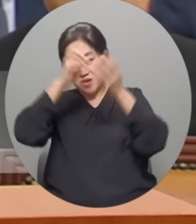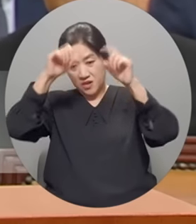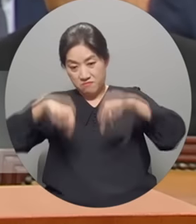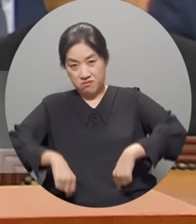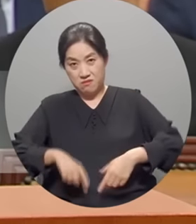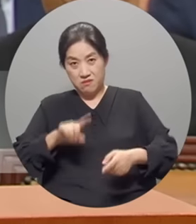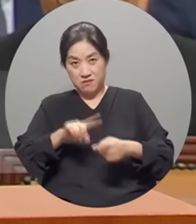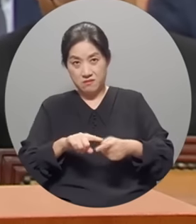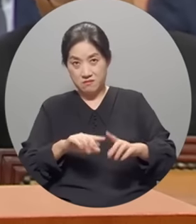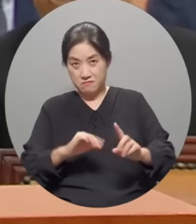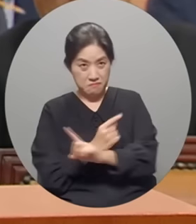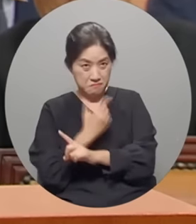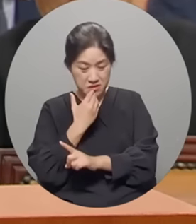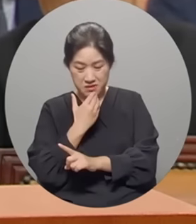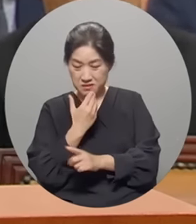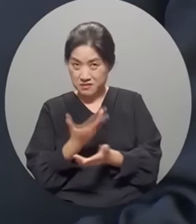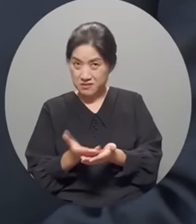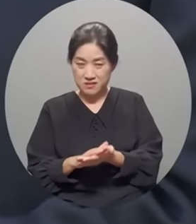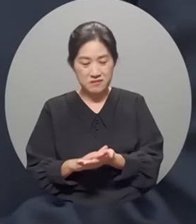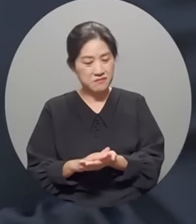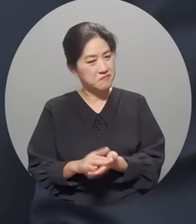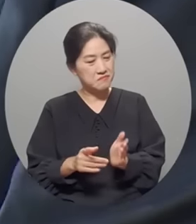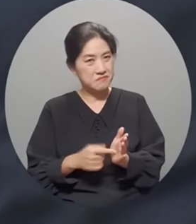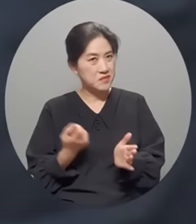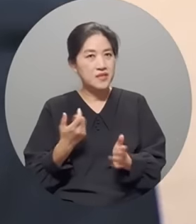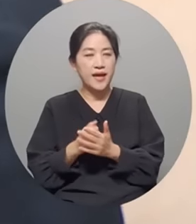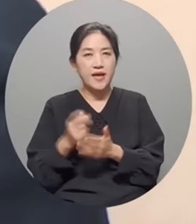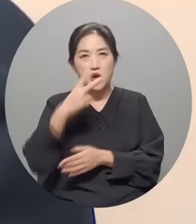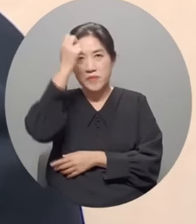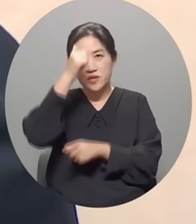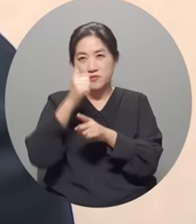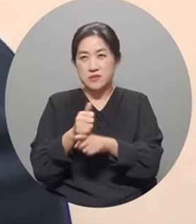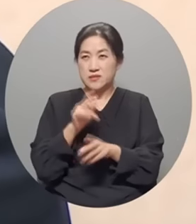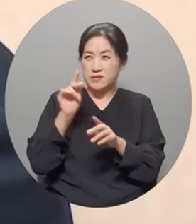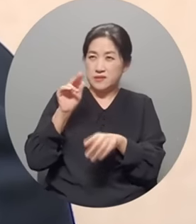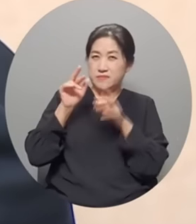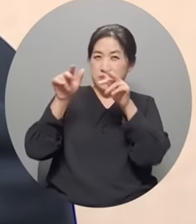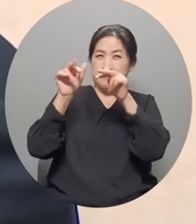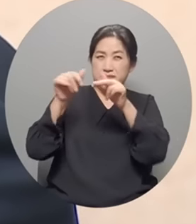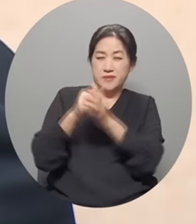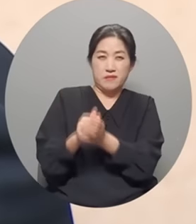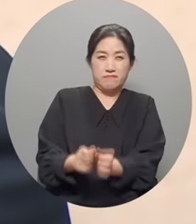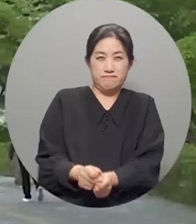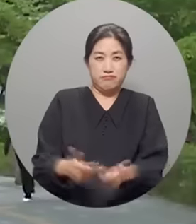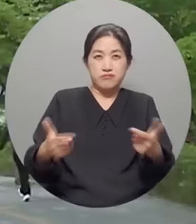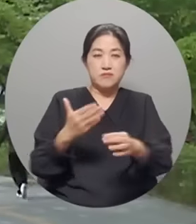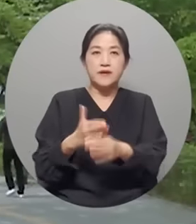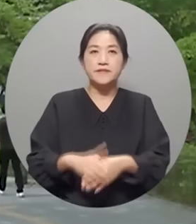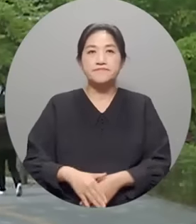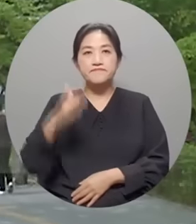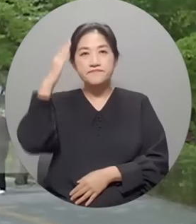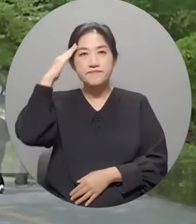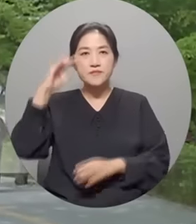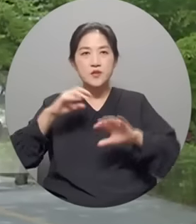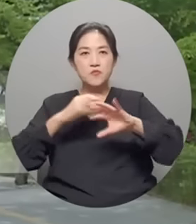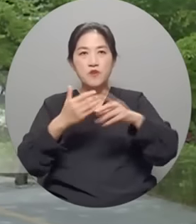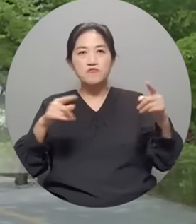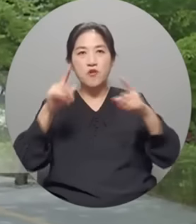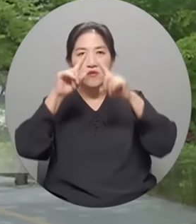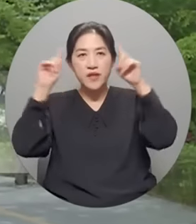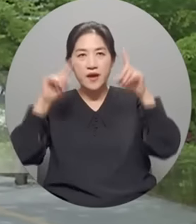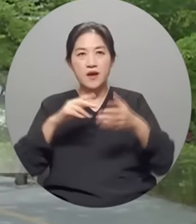뒤집힐 가능성은 낮아 보입니다. 검찰 수사를 향한 비판 목소리는 높아지고 있습니다. 한국 외국어대 교수